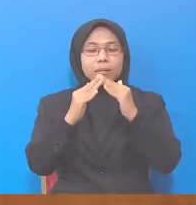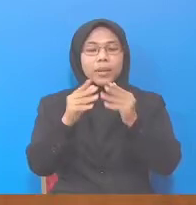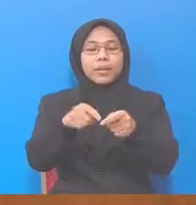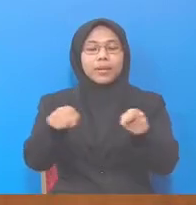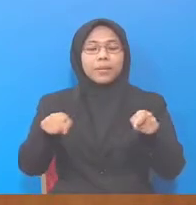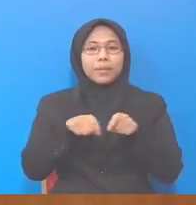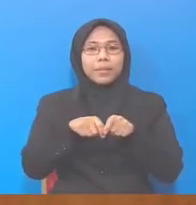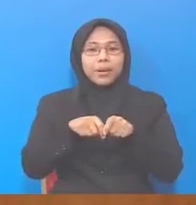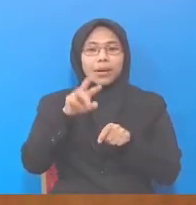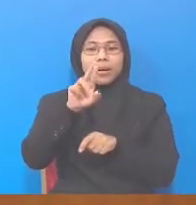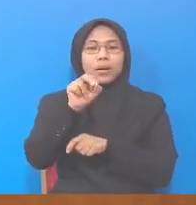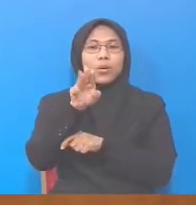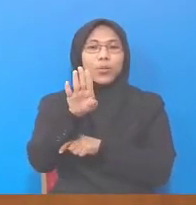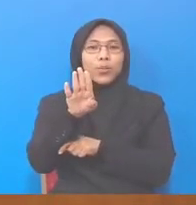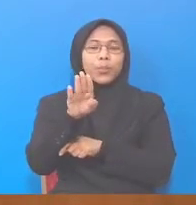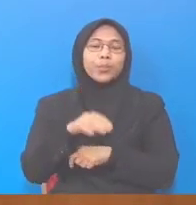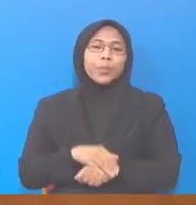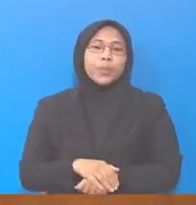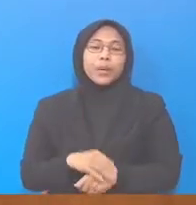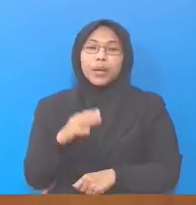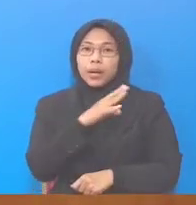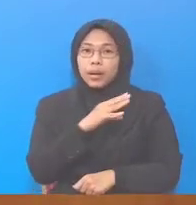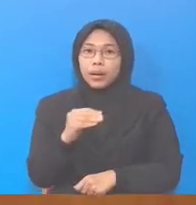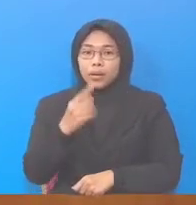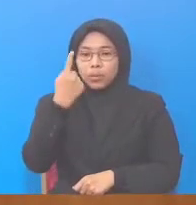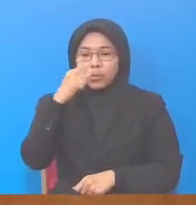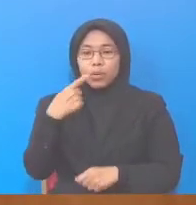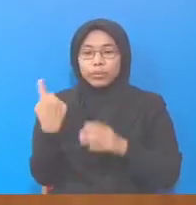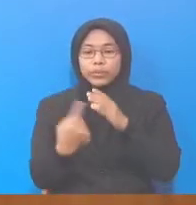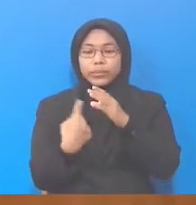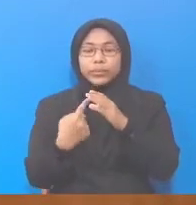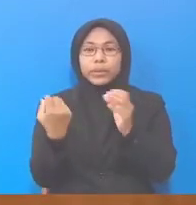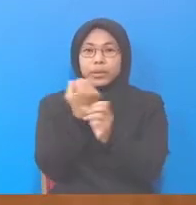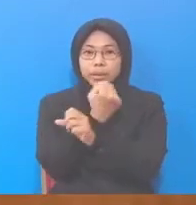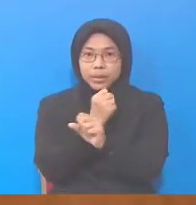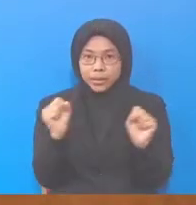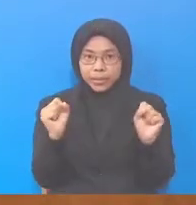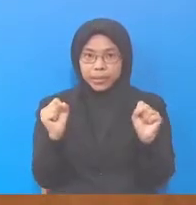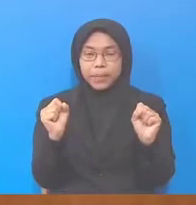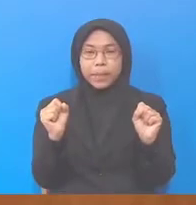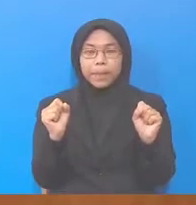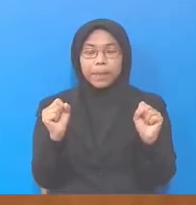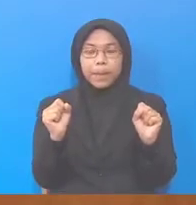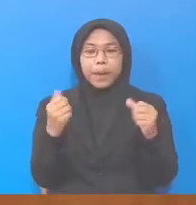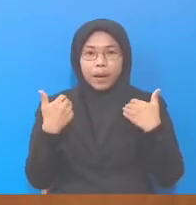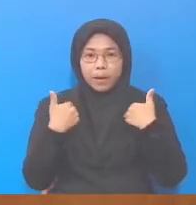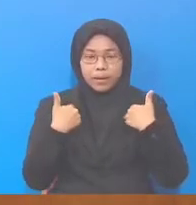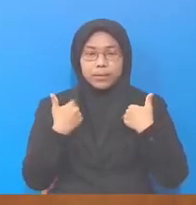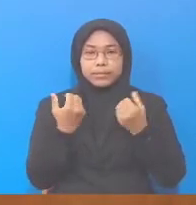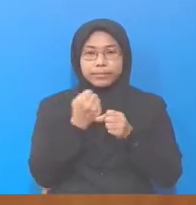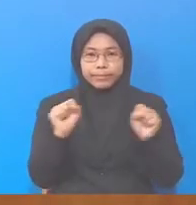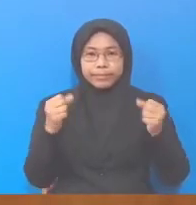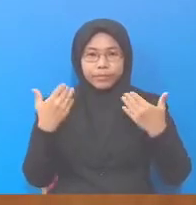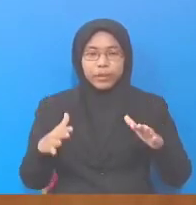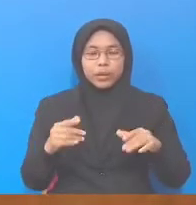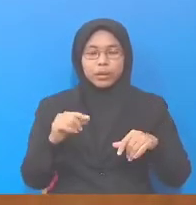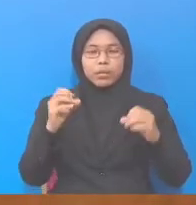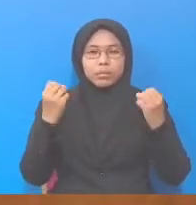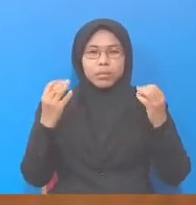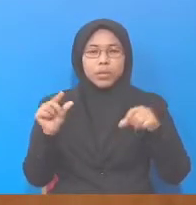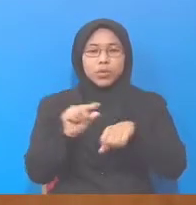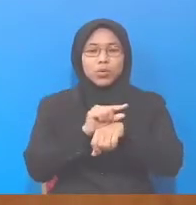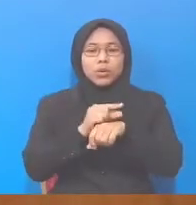kawasan diraup penghisap pengisah sedia ada Hai dijangka akan lebih banyak menggunakan